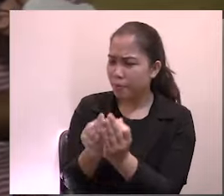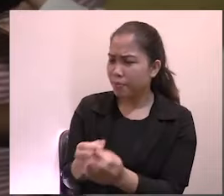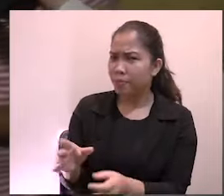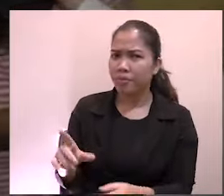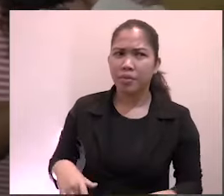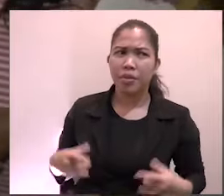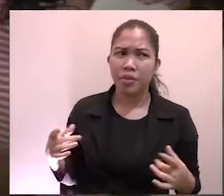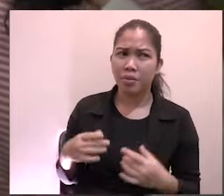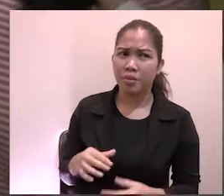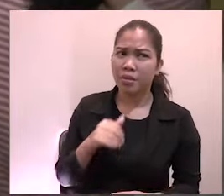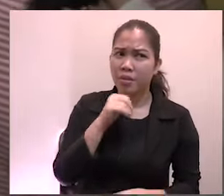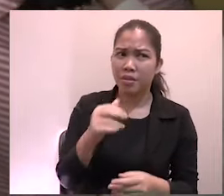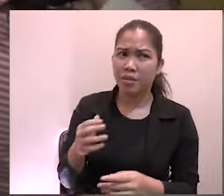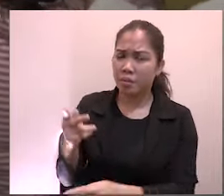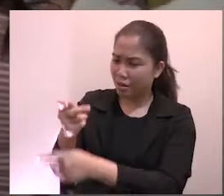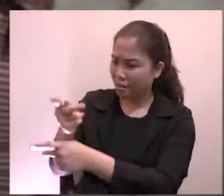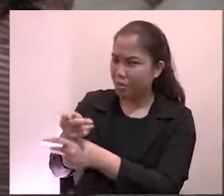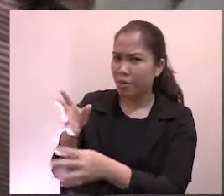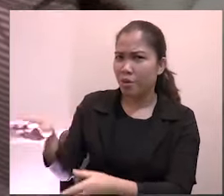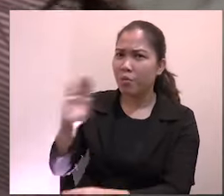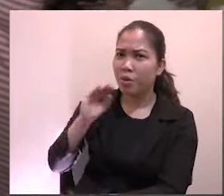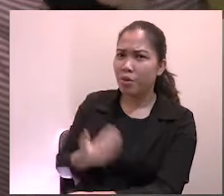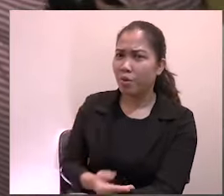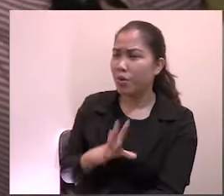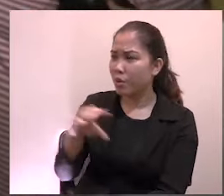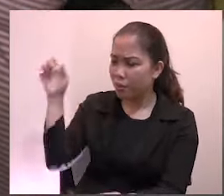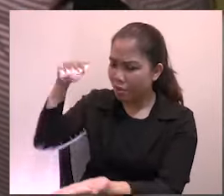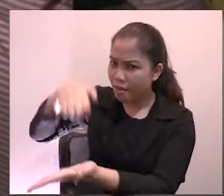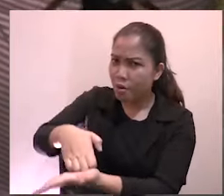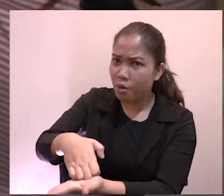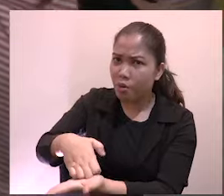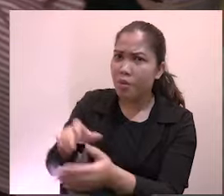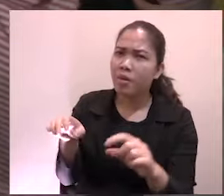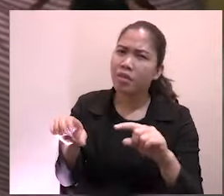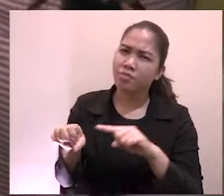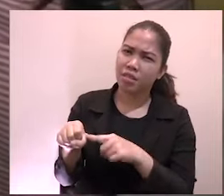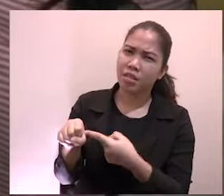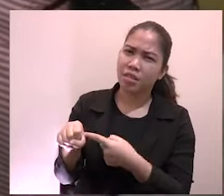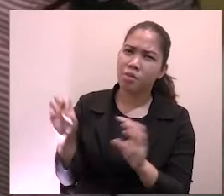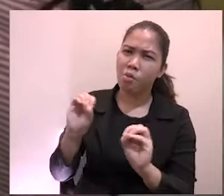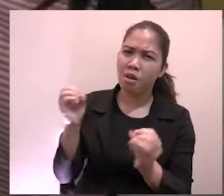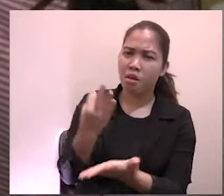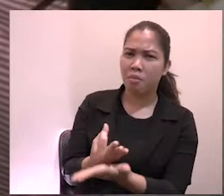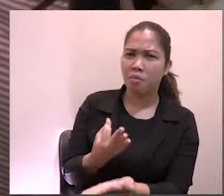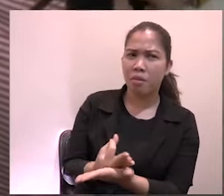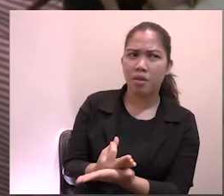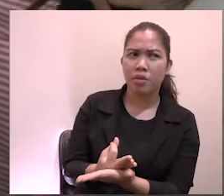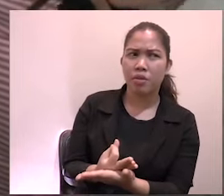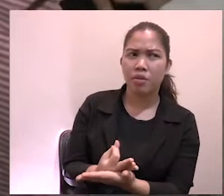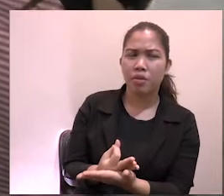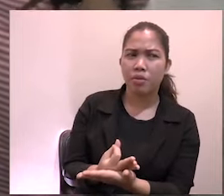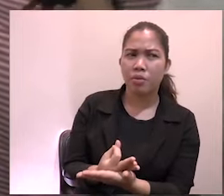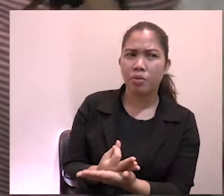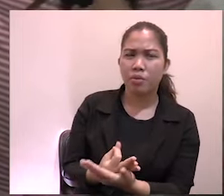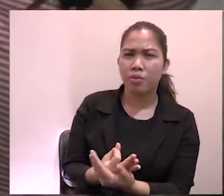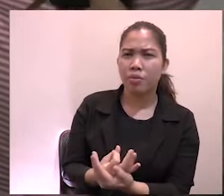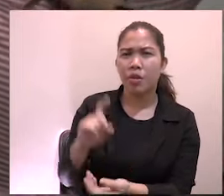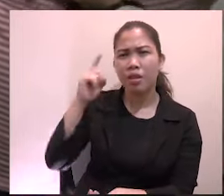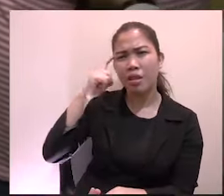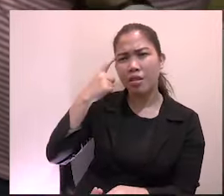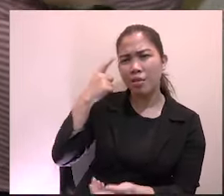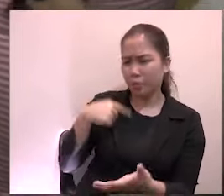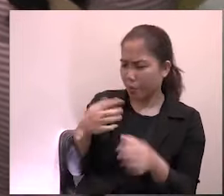mo, hindi mo maasikaso. Sobra ka, Ateneng. Tapos nung enrollment, sabi ko si Andrew, nagsisimula pa lang dito, wala siyang pera, mag-open pa lang siya ng shop. Melissa, pwede ba